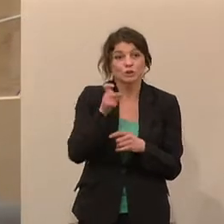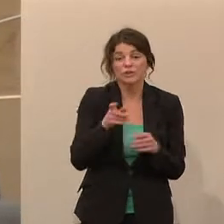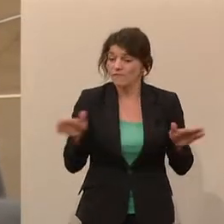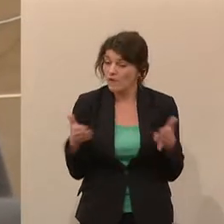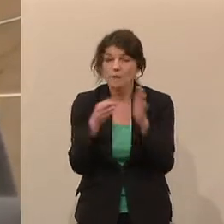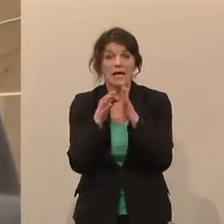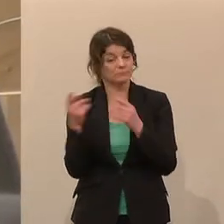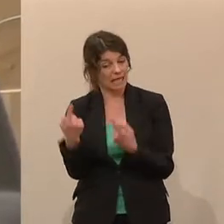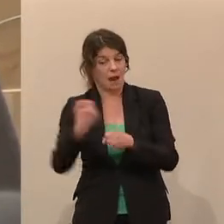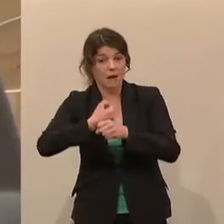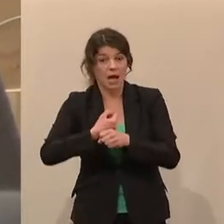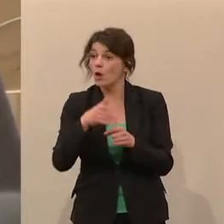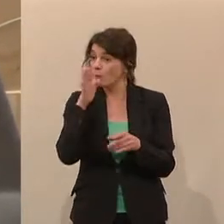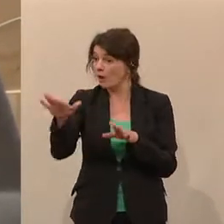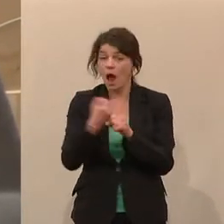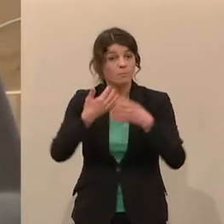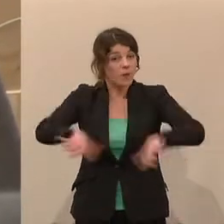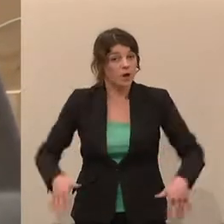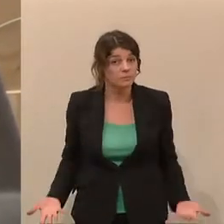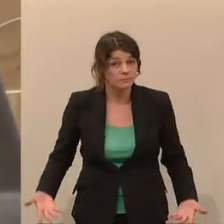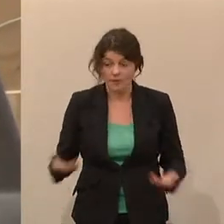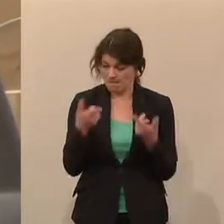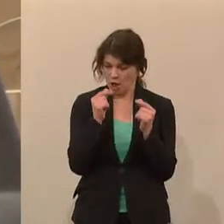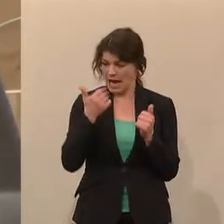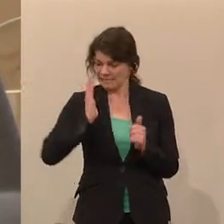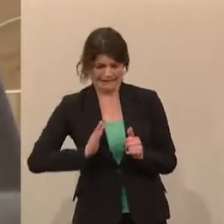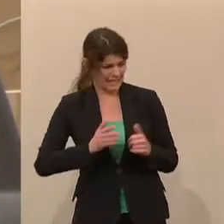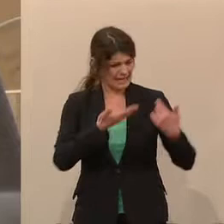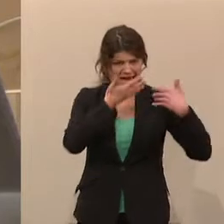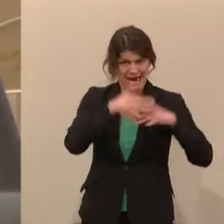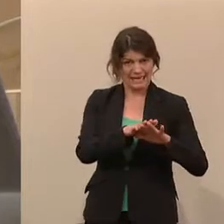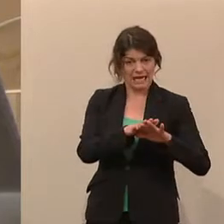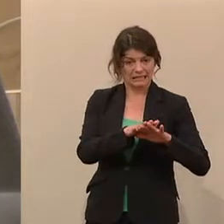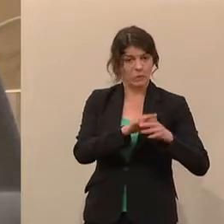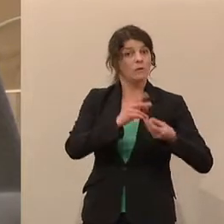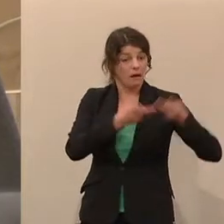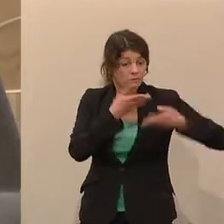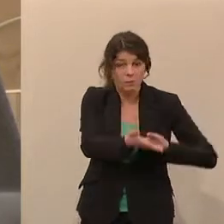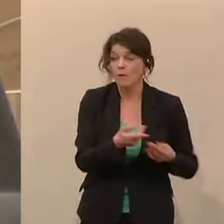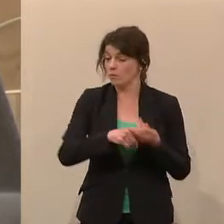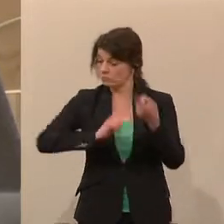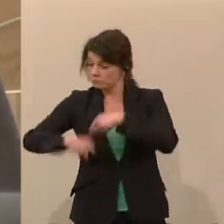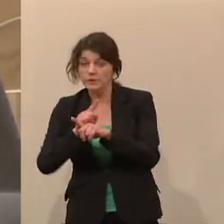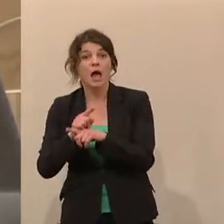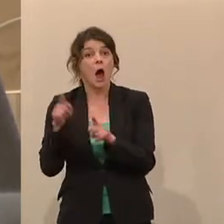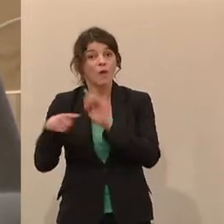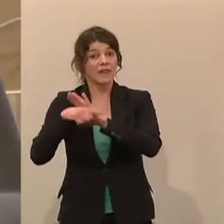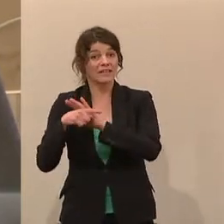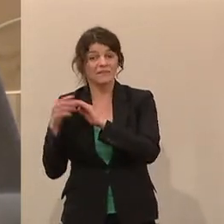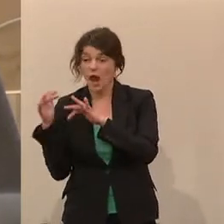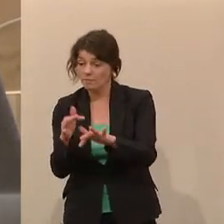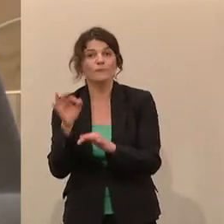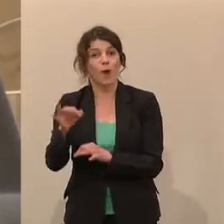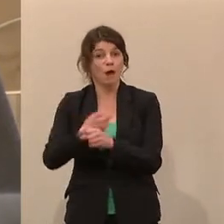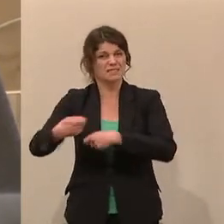sind ihren job verlieren werden dass das wort auf der einen seite integrations schädliche auswirkungen auf frauenseite ebenfalls negative auswirkungen auf den